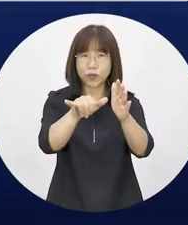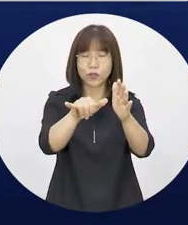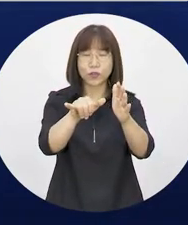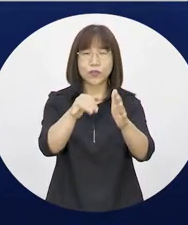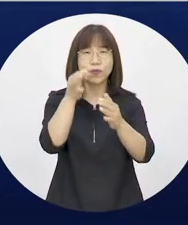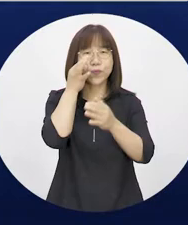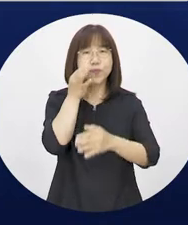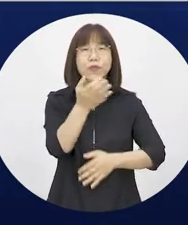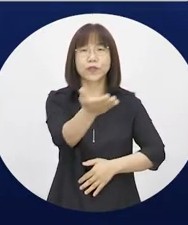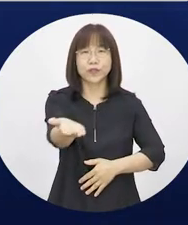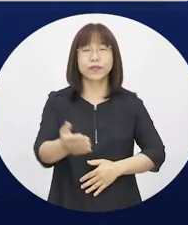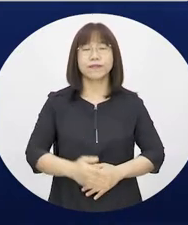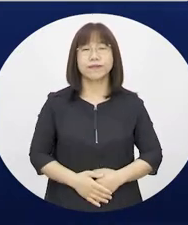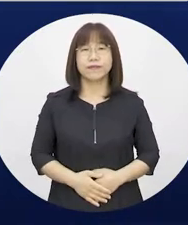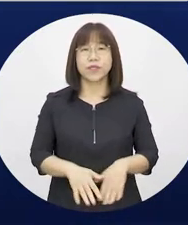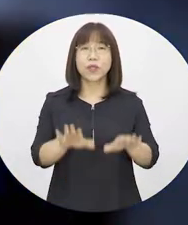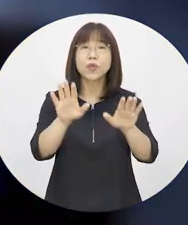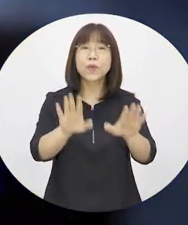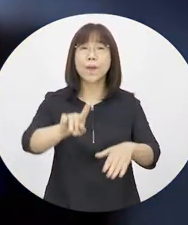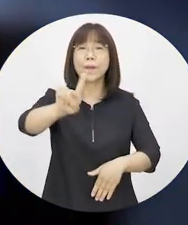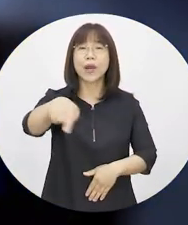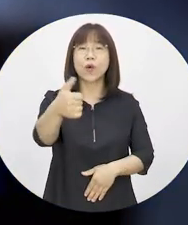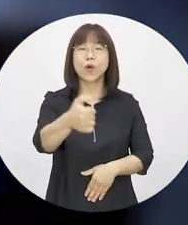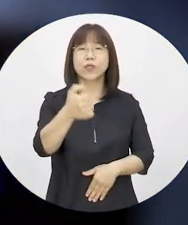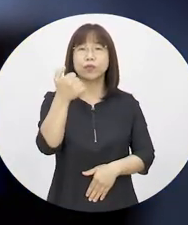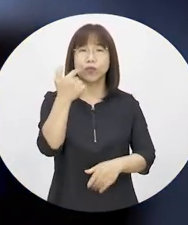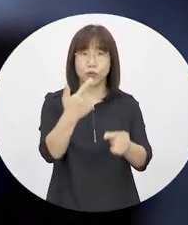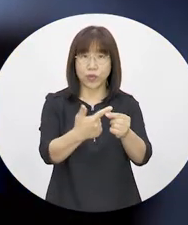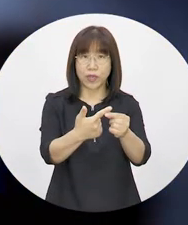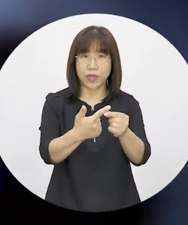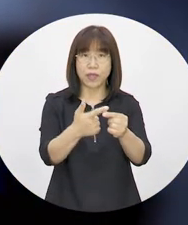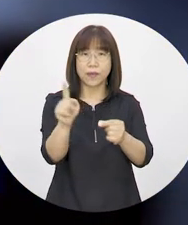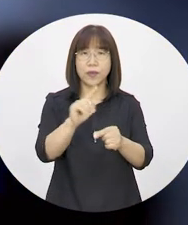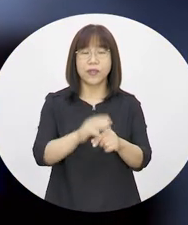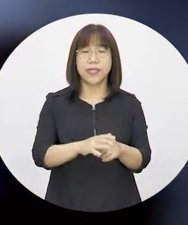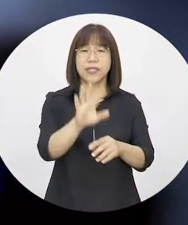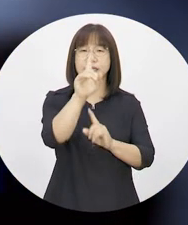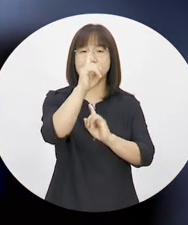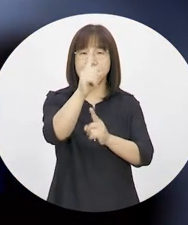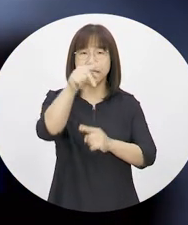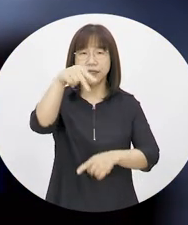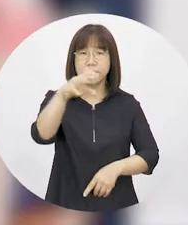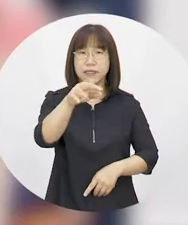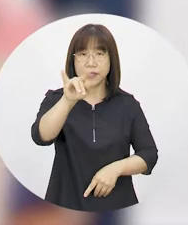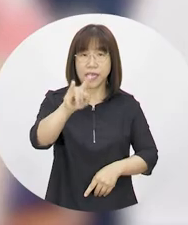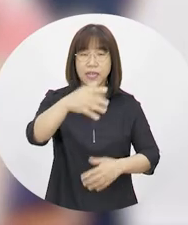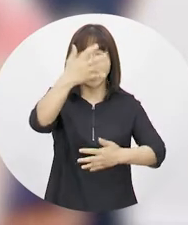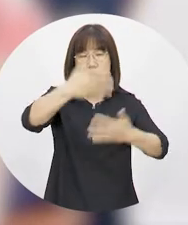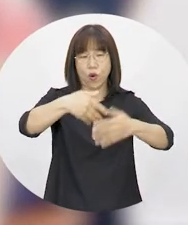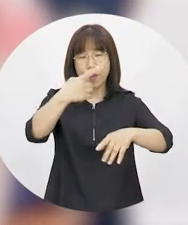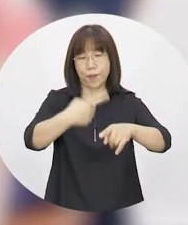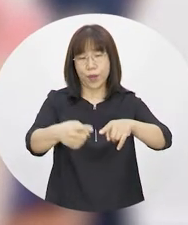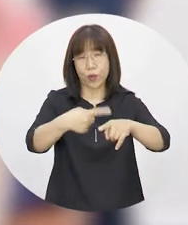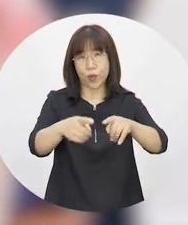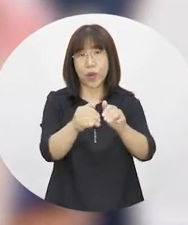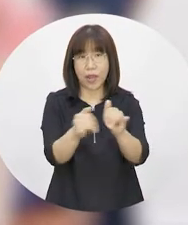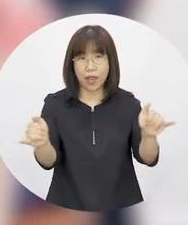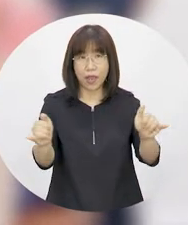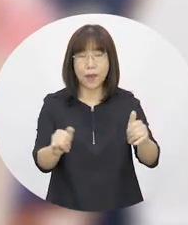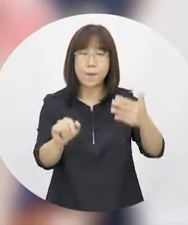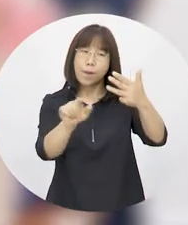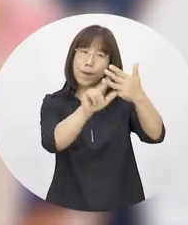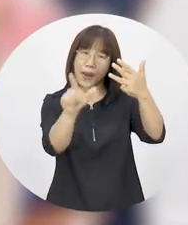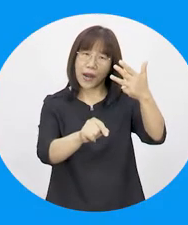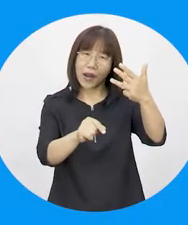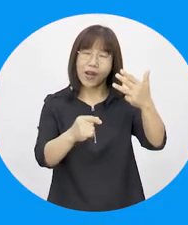통해 방송됩니다. 이번 제156회 강서 지식비타민 강좌에는 이승재 영화평론가가